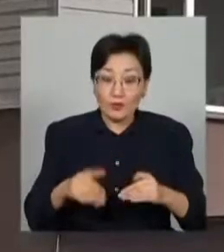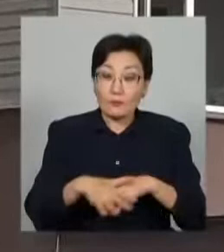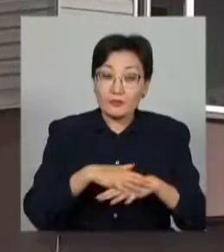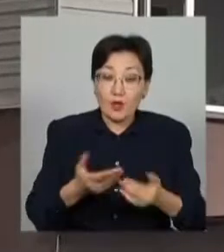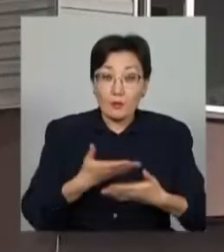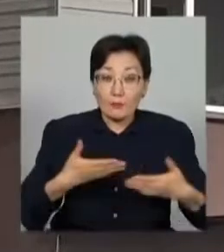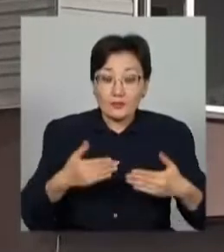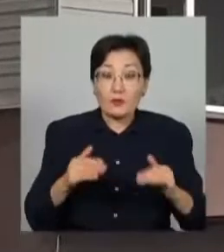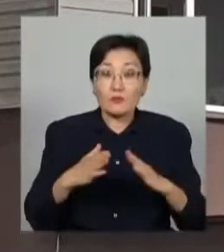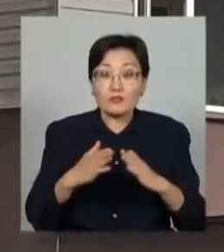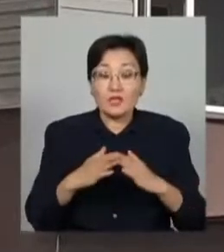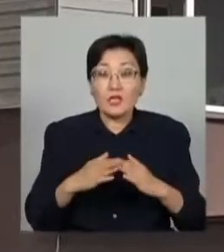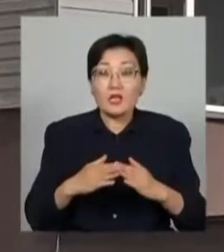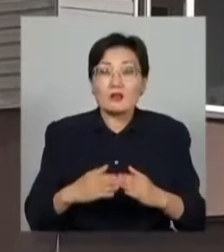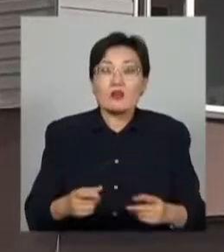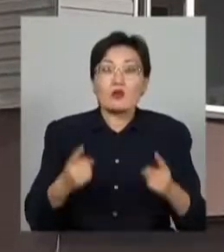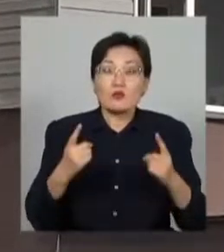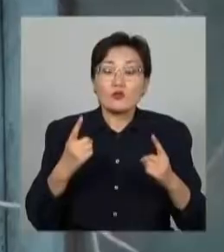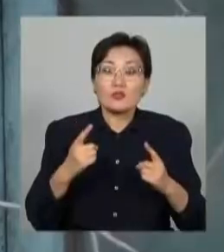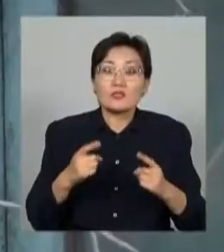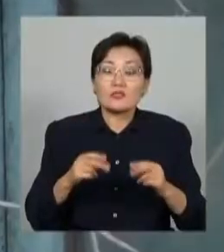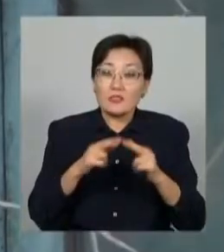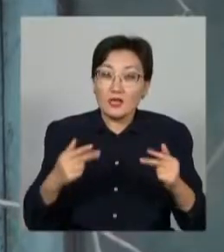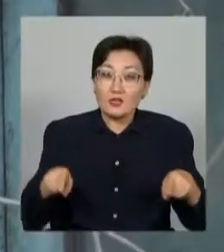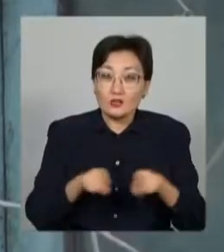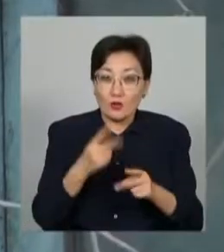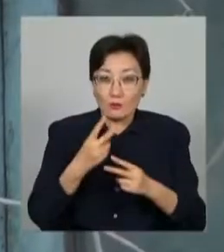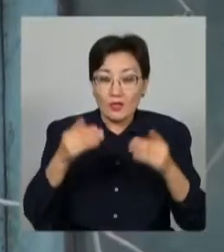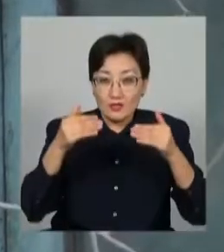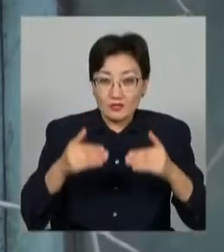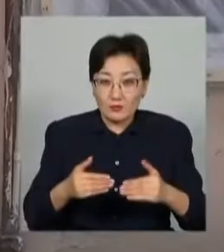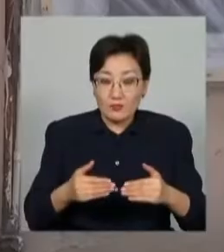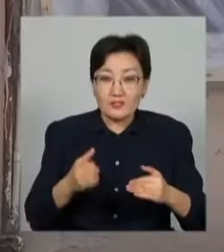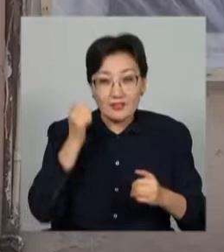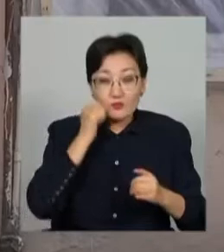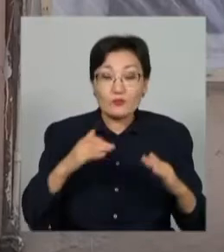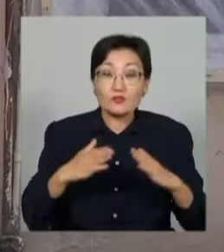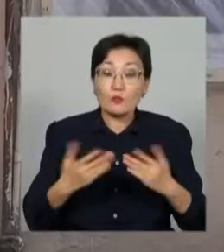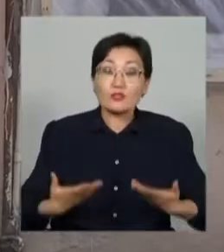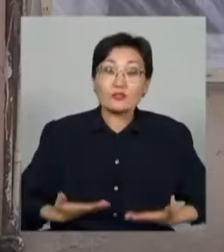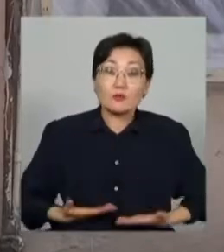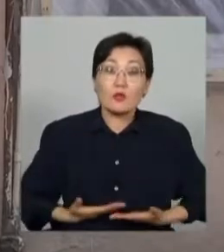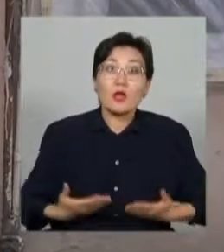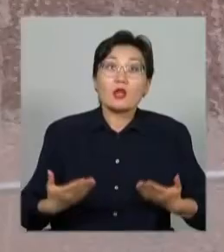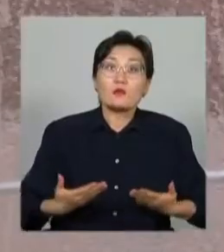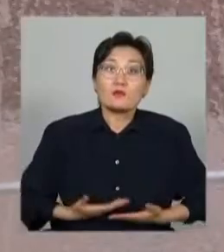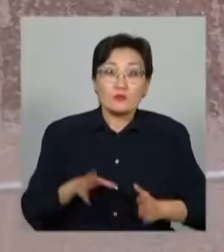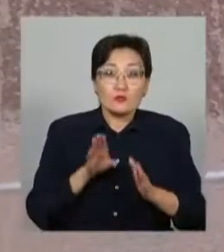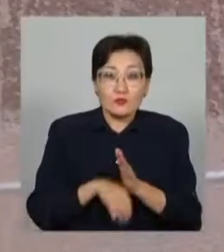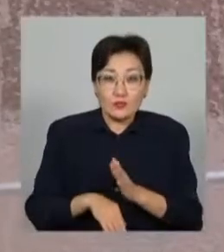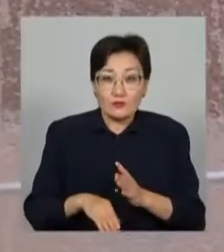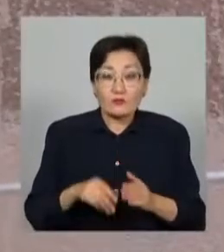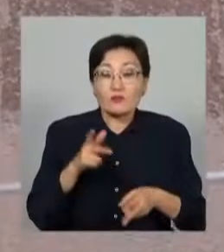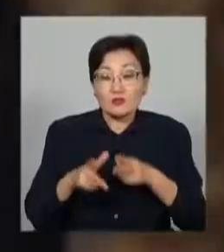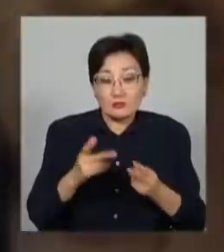тұрғындар бізге әлгі баспаналар зәулім сарайдай көрінеді дейді. Терезесі керегесінен ажырайын деп тұрған тұрғын үйде өмір сүріп, тұрмысымыз да нашарлап кетті деп